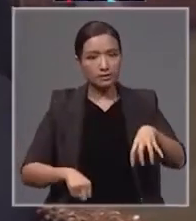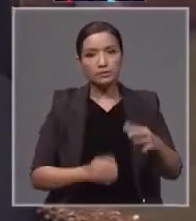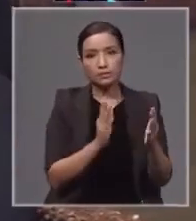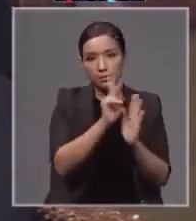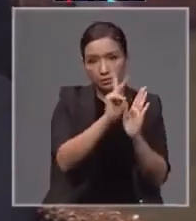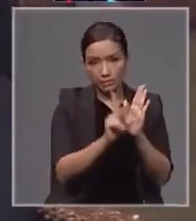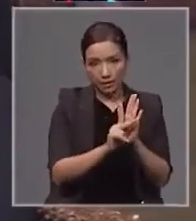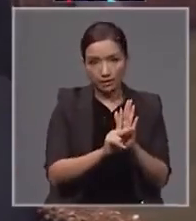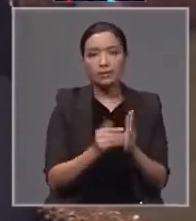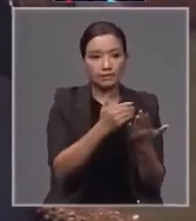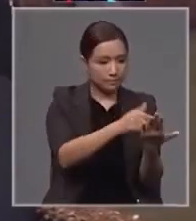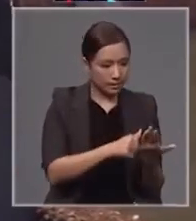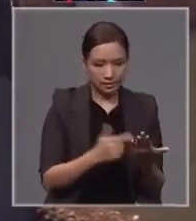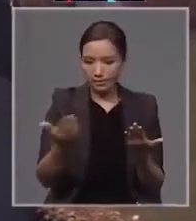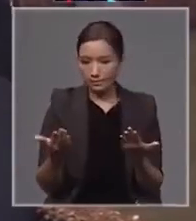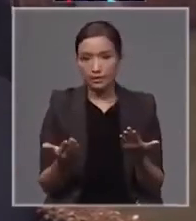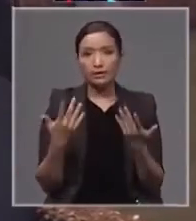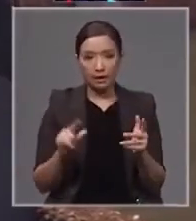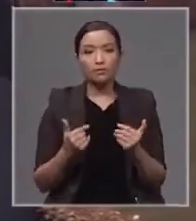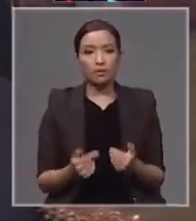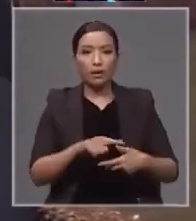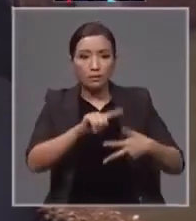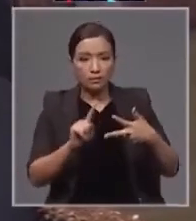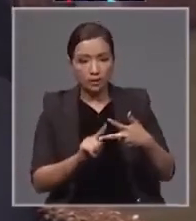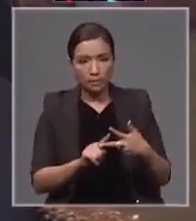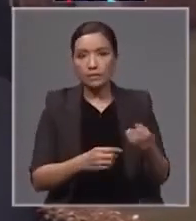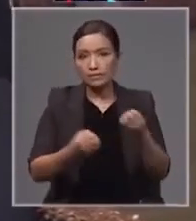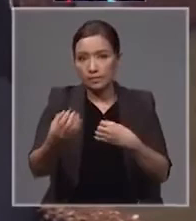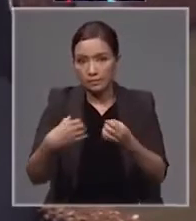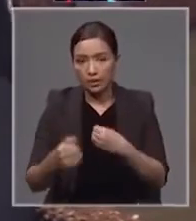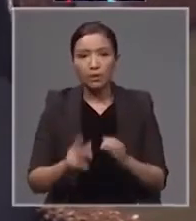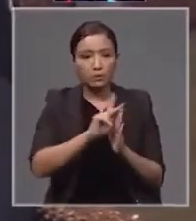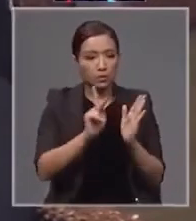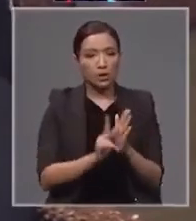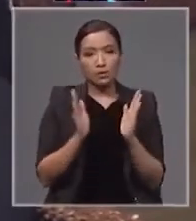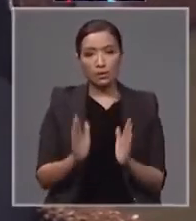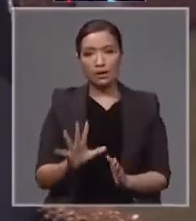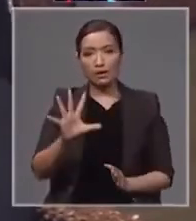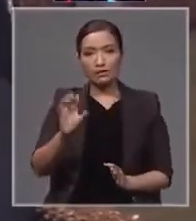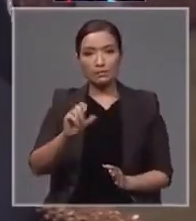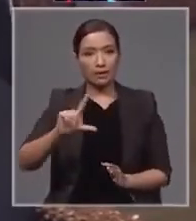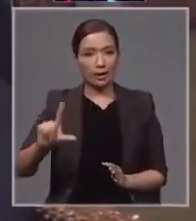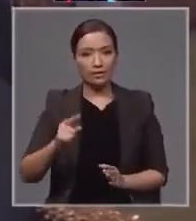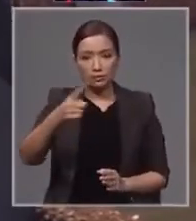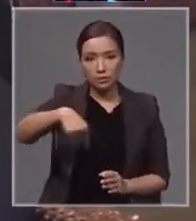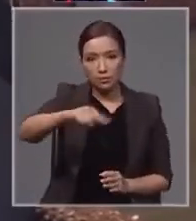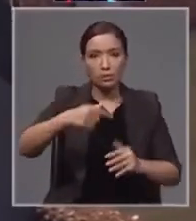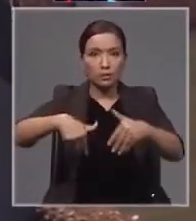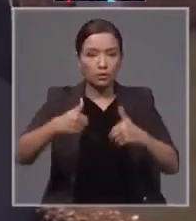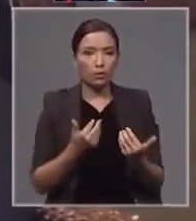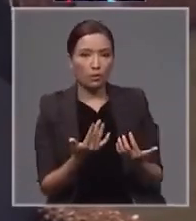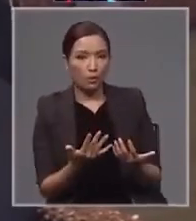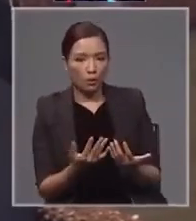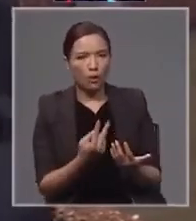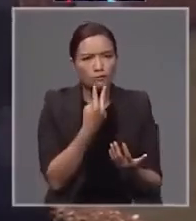ก็เราต้องรับฟังความเห็นกฎหมายฉบับที่คน50ล้านคนเนี่ยรอฟังอยู่เนี่ยนะ ครับ สช.จึงต้องคิด